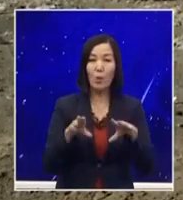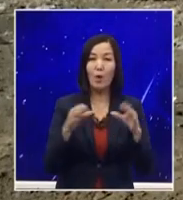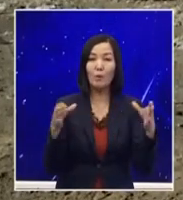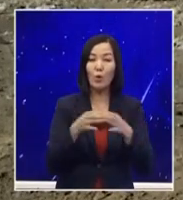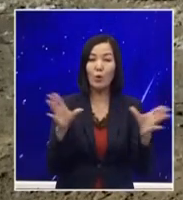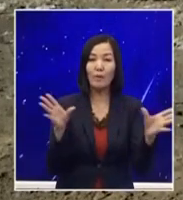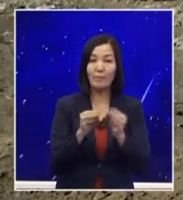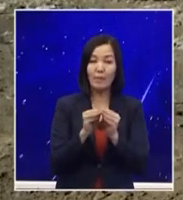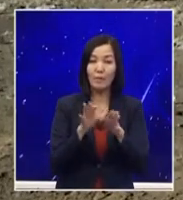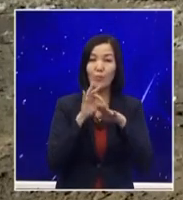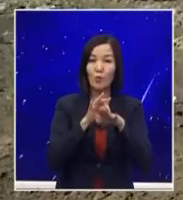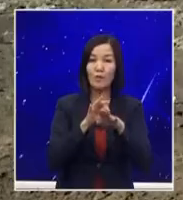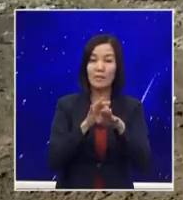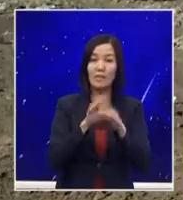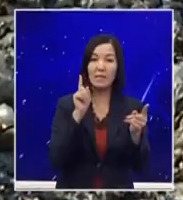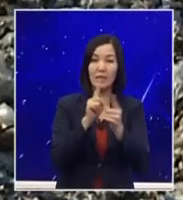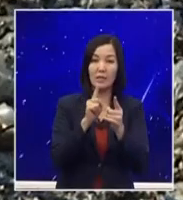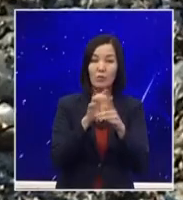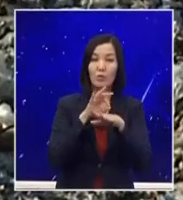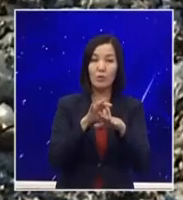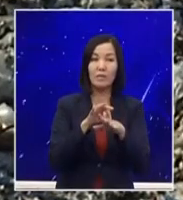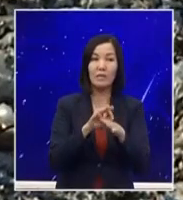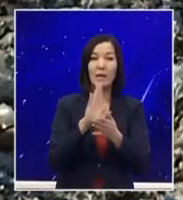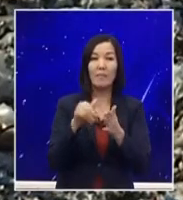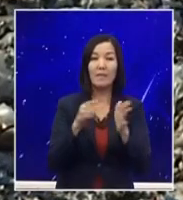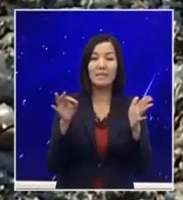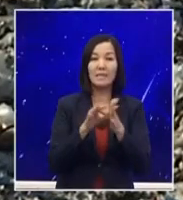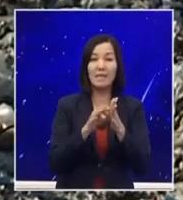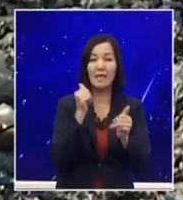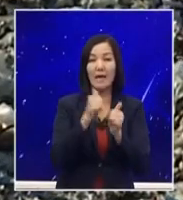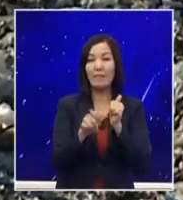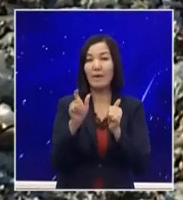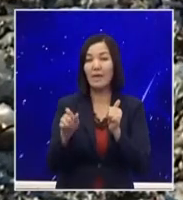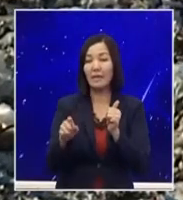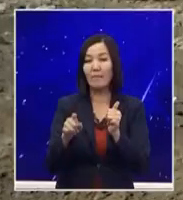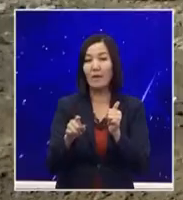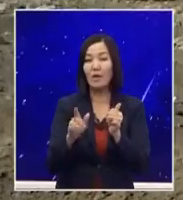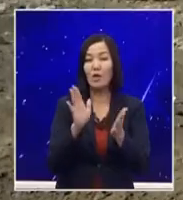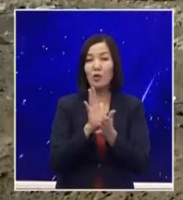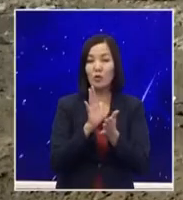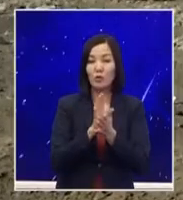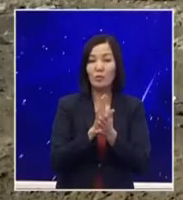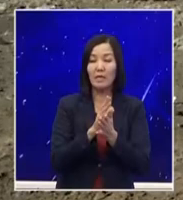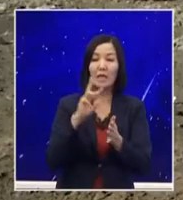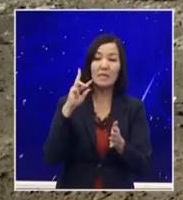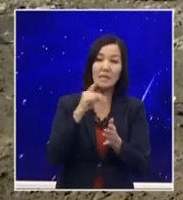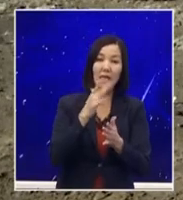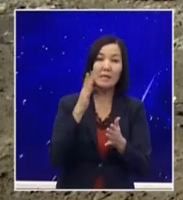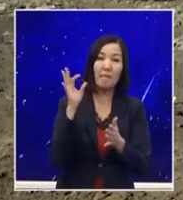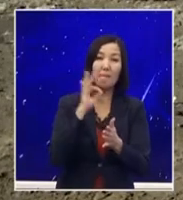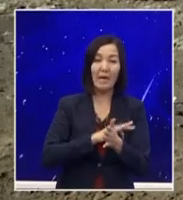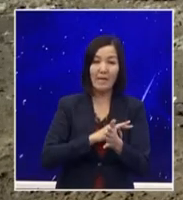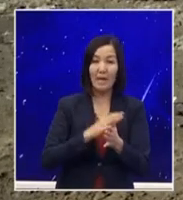бірге кездесулер өткіздік. Басты мақсатымыз әрбір адамға тұтынып жатқан заттарымыздың зиянды екен,